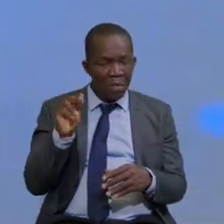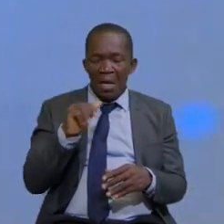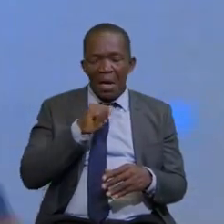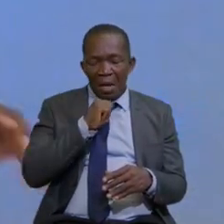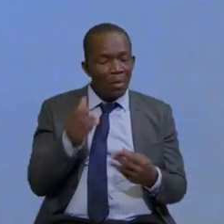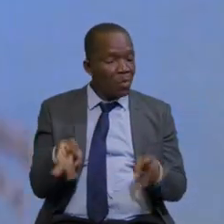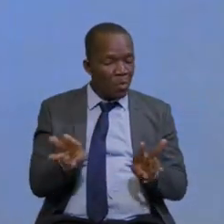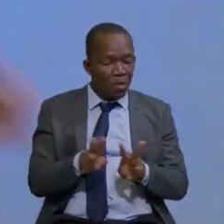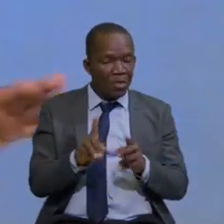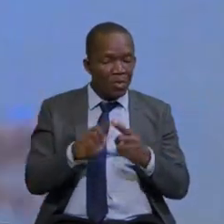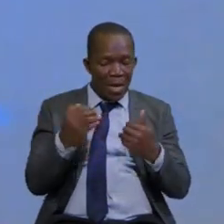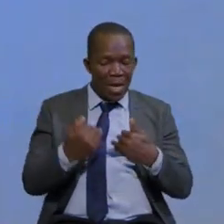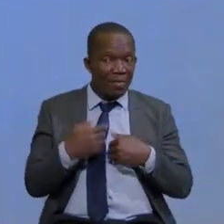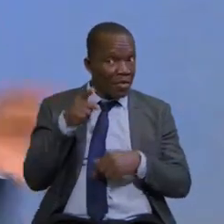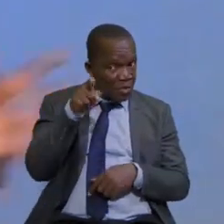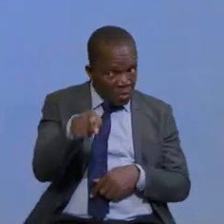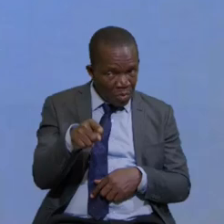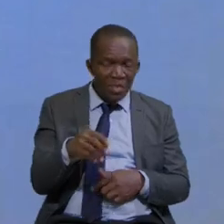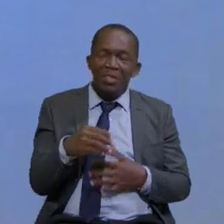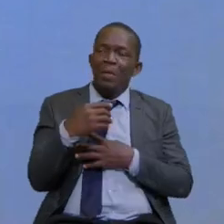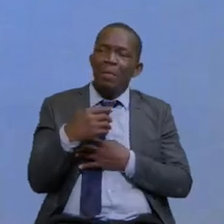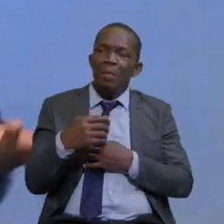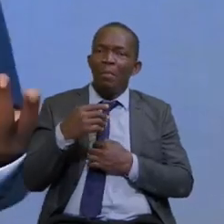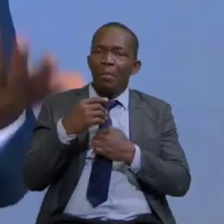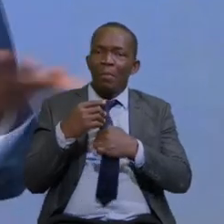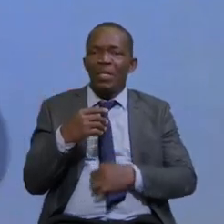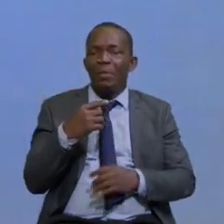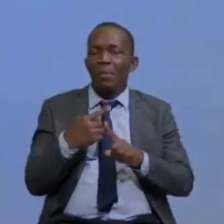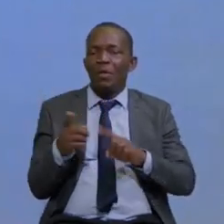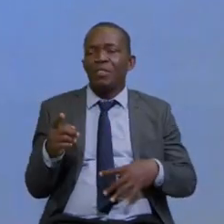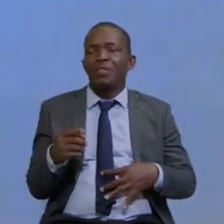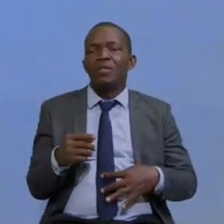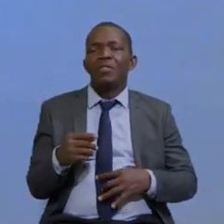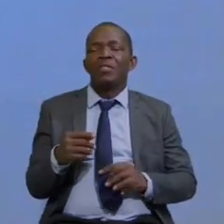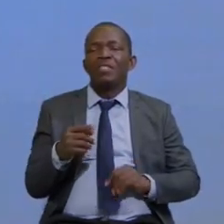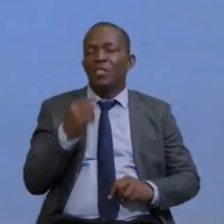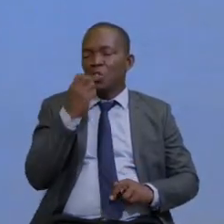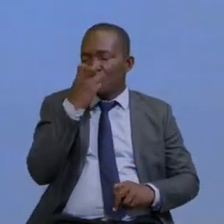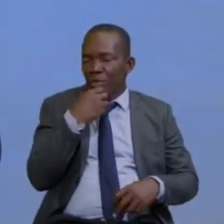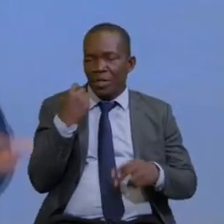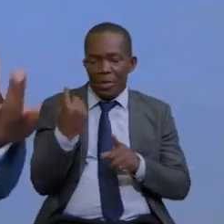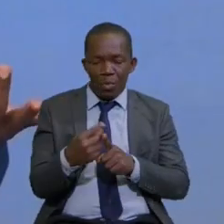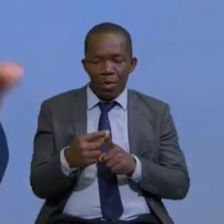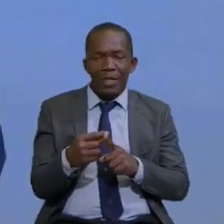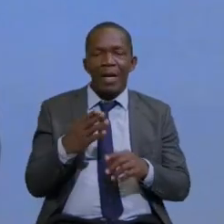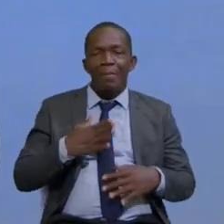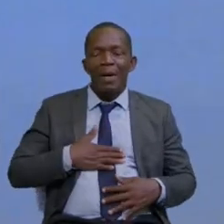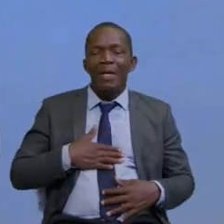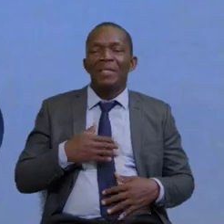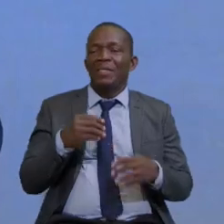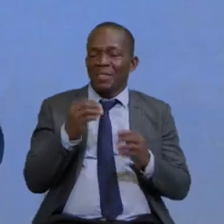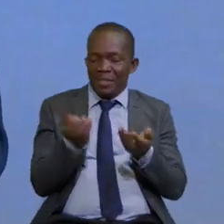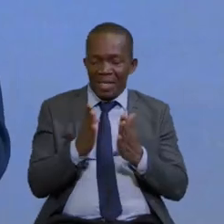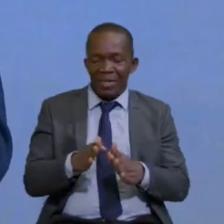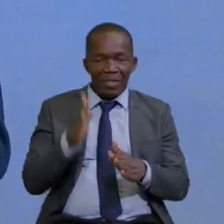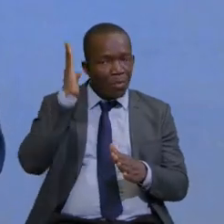Mais il dit, dis seulement un mot et mon serviteur sera guéri. Dis